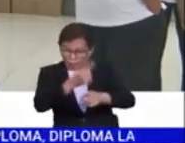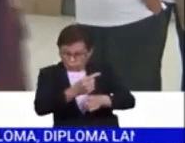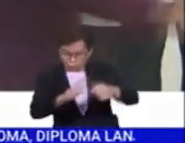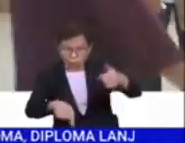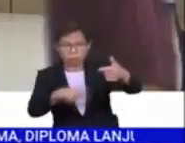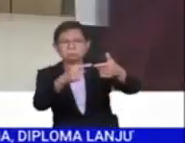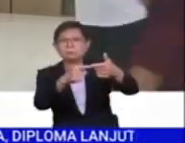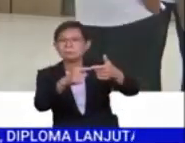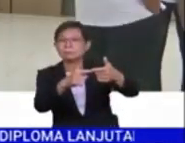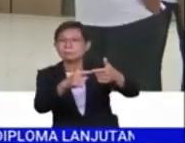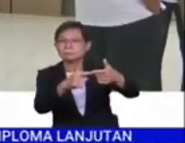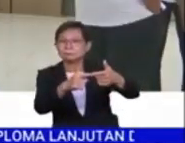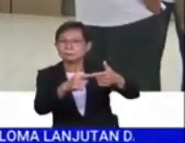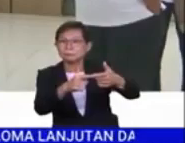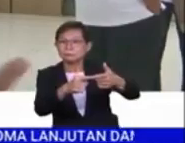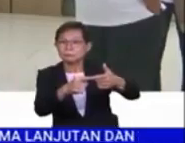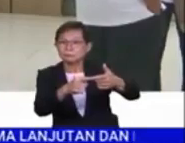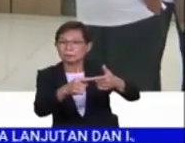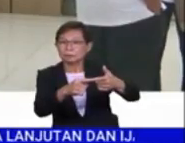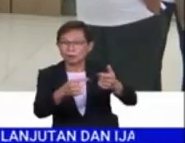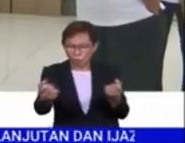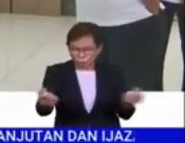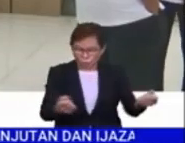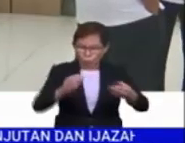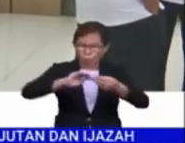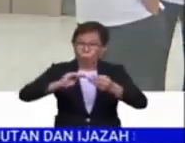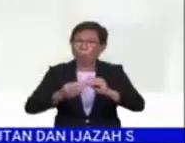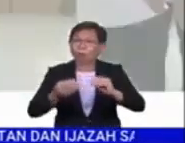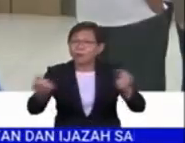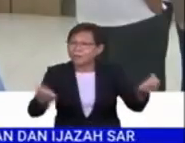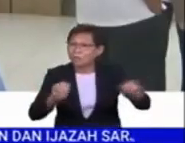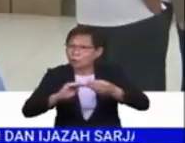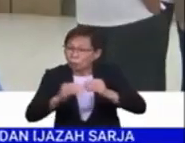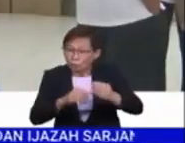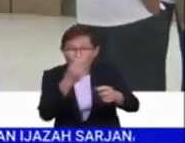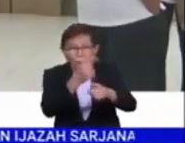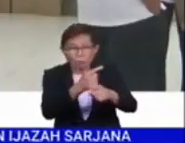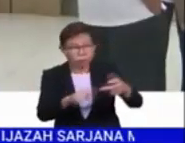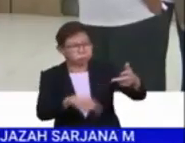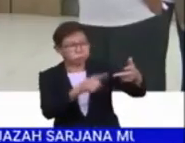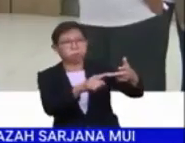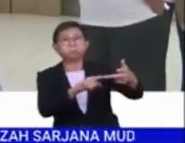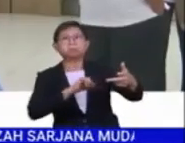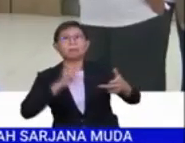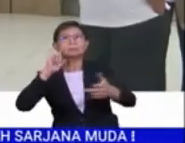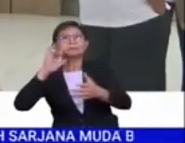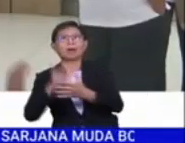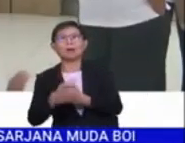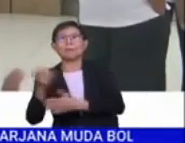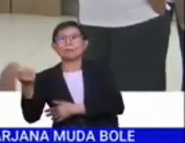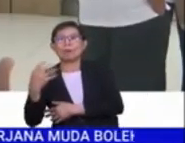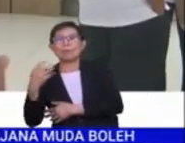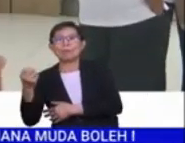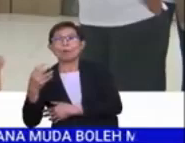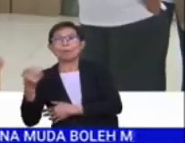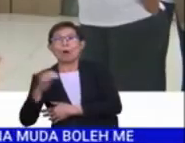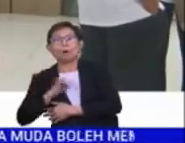lepas tu nombor kereta saya betul. So, saya yakinlah waktu tu dia cakap pun secara